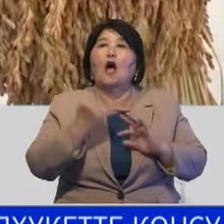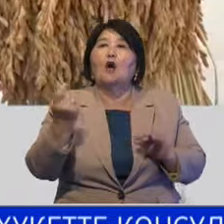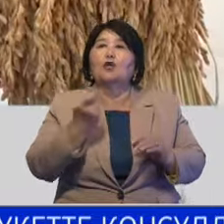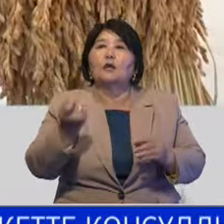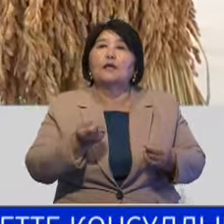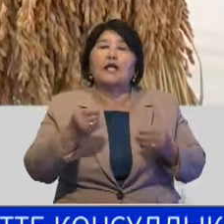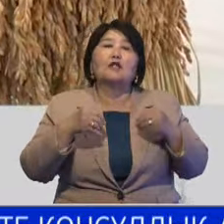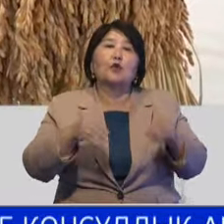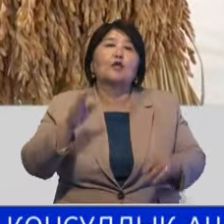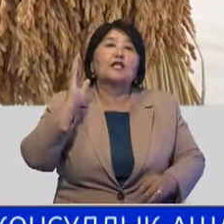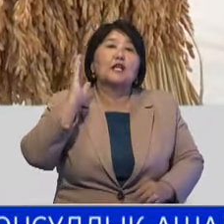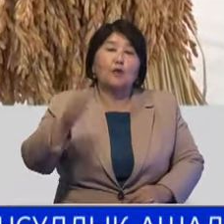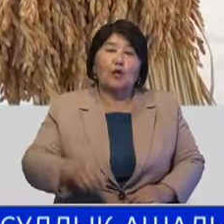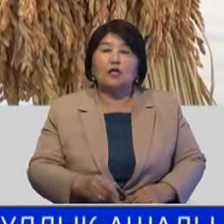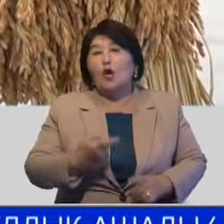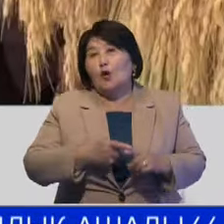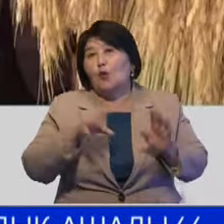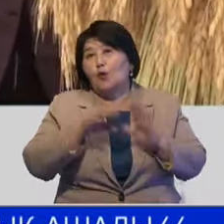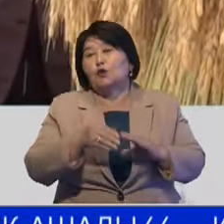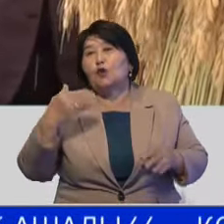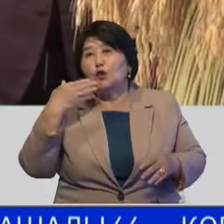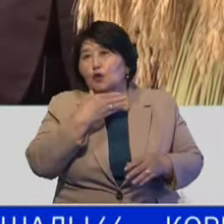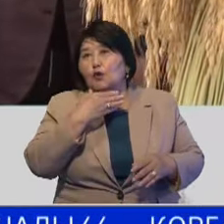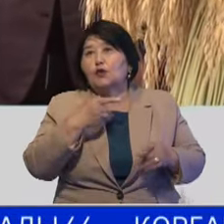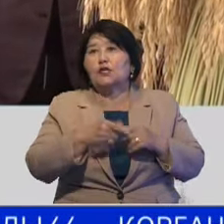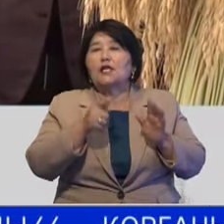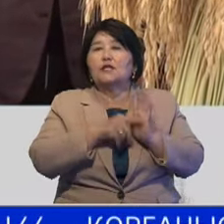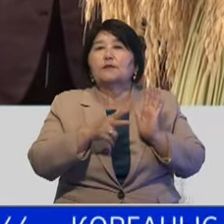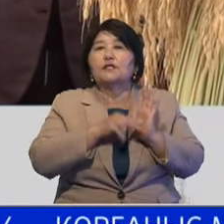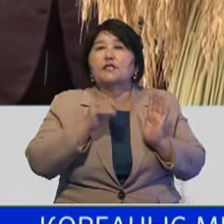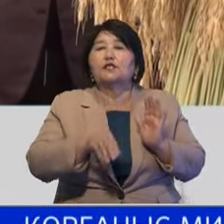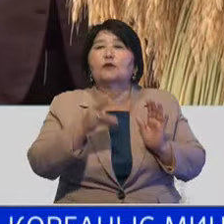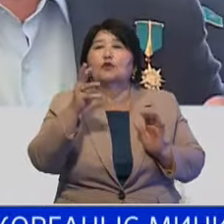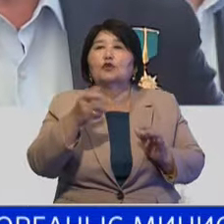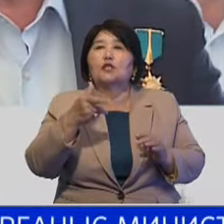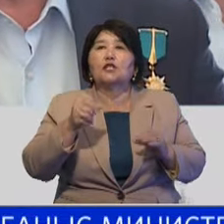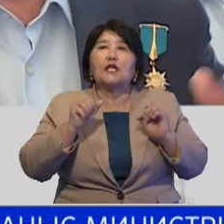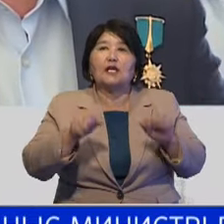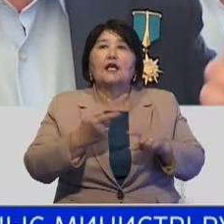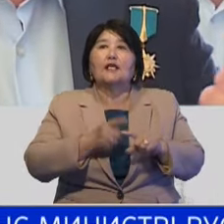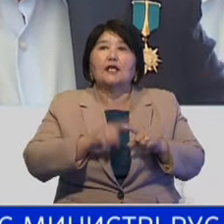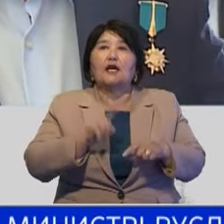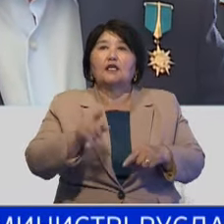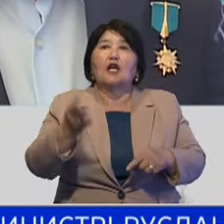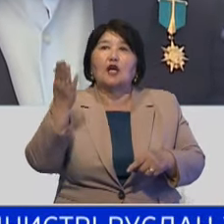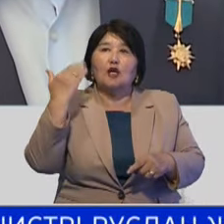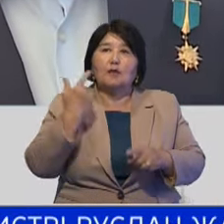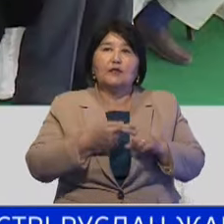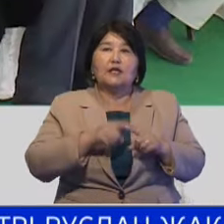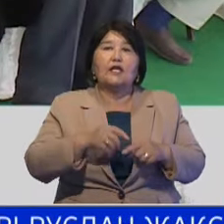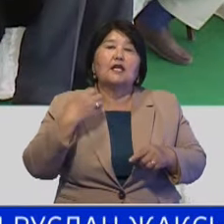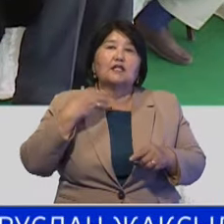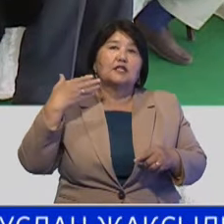шаруашылық дақылдары орналастырылатын болды. Оның ішінде күріш 78 300 гектарға егіледі, яғни былтырғыға қарағанда